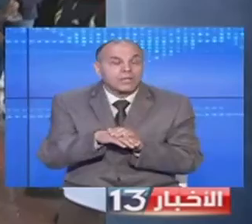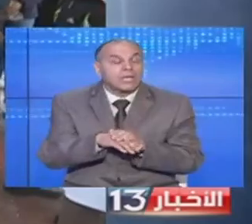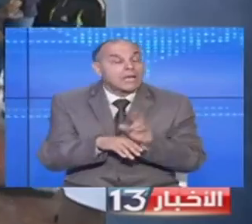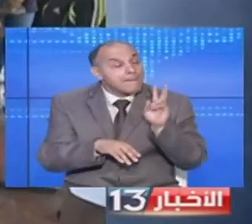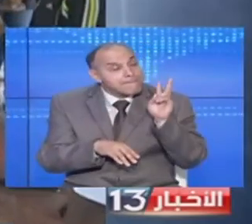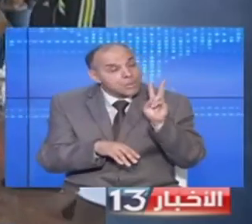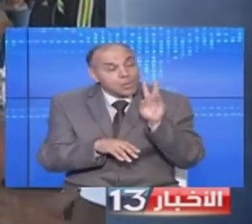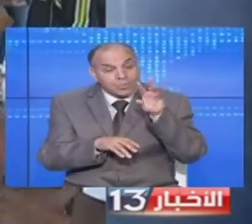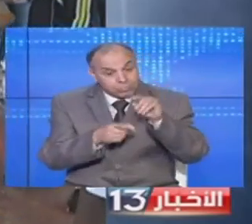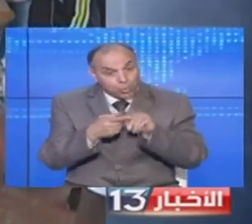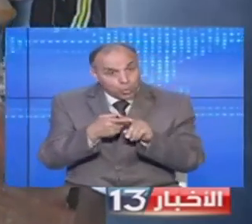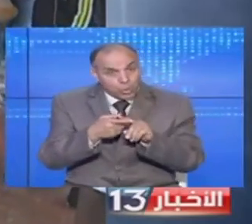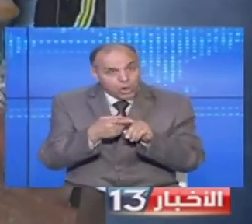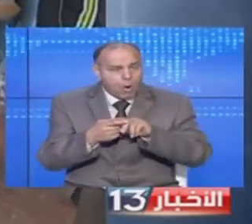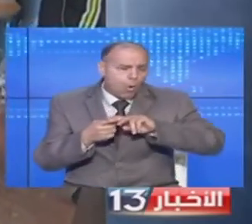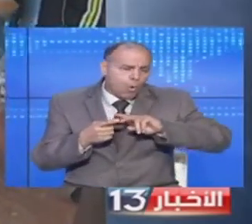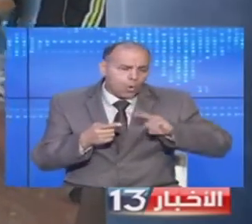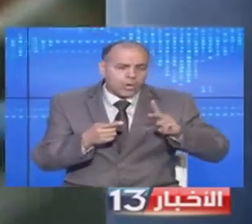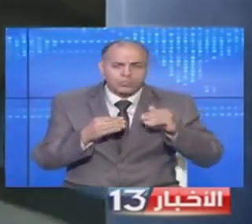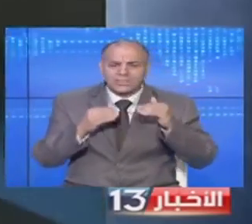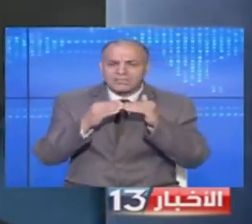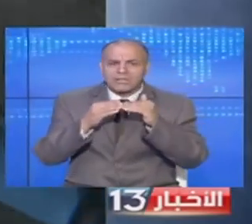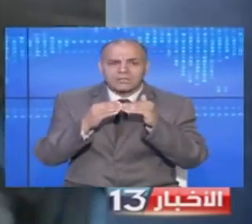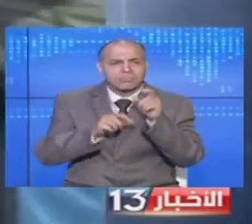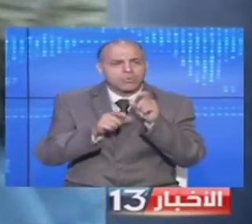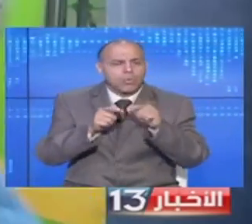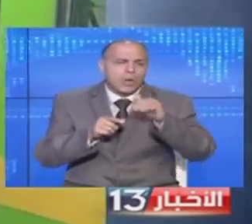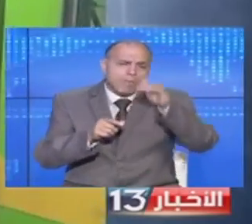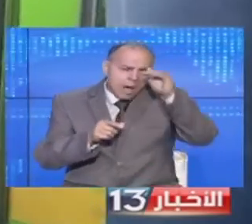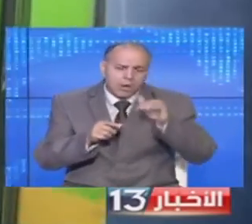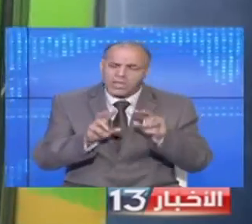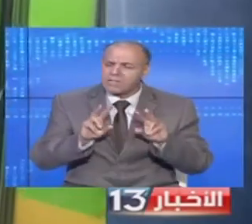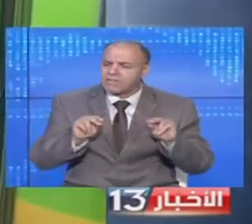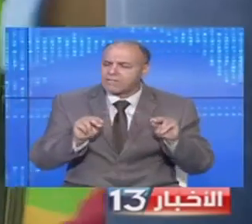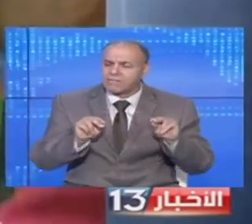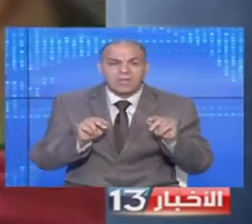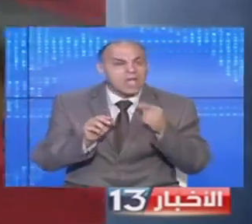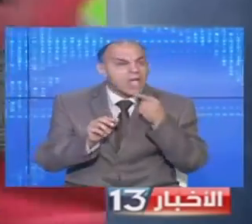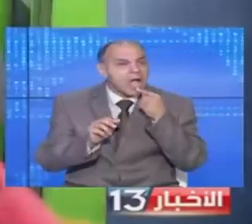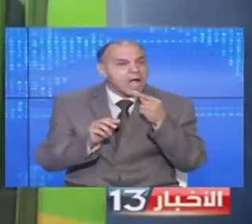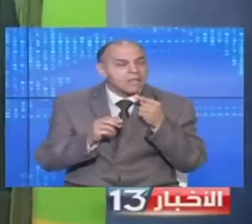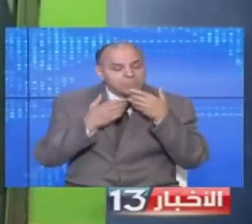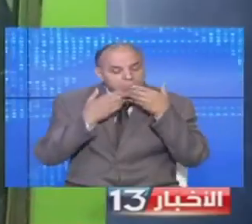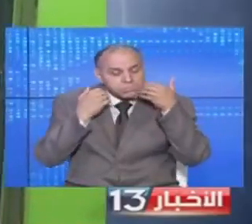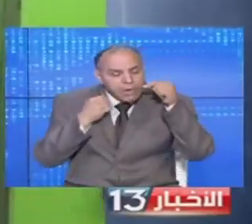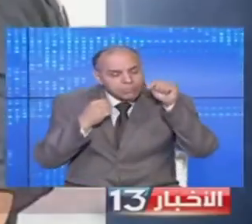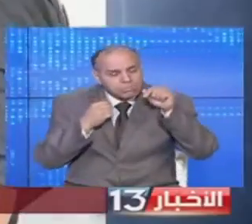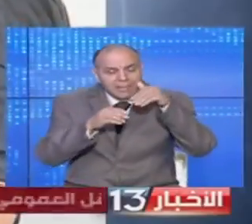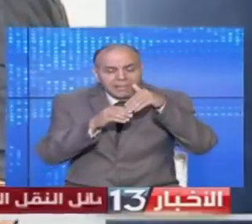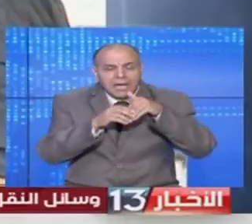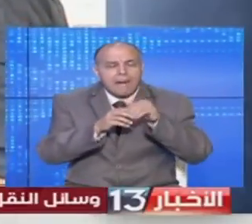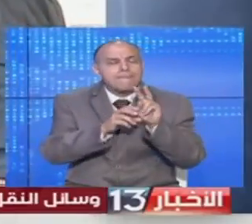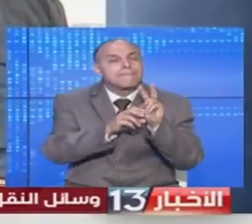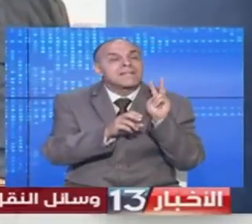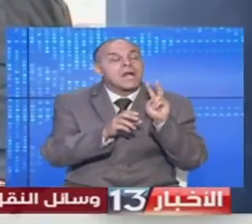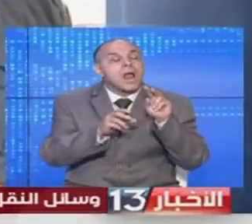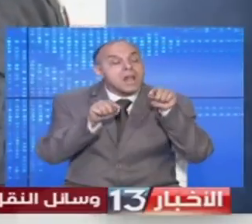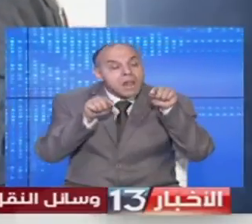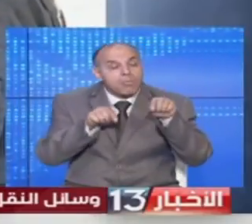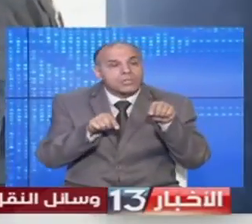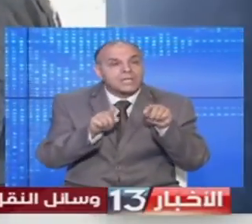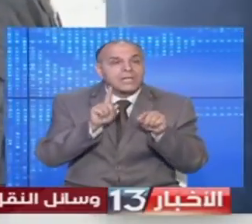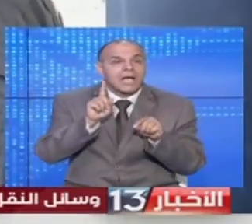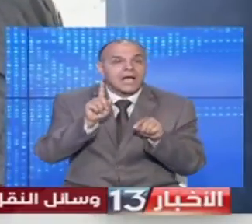المطروحه في مختلف مستوياتهم و فئاتهم العمريه حمل اغلبهم الكلمه داخل المترو في محيط المحطه